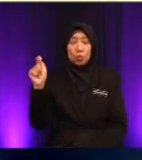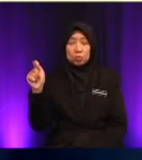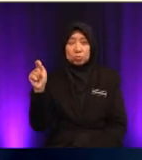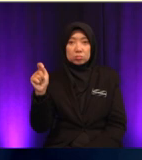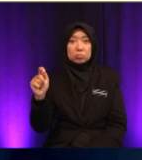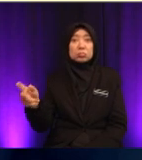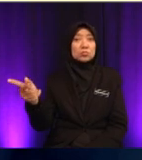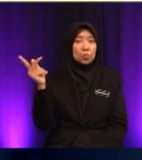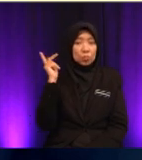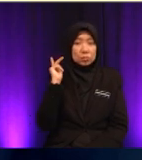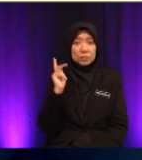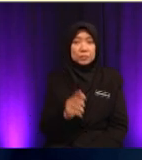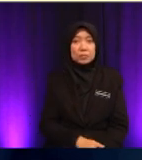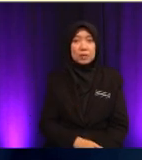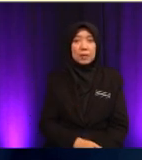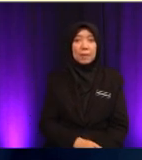Oke